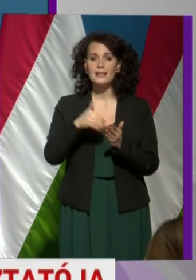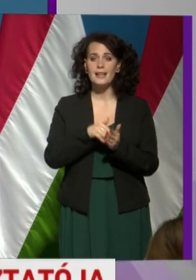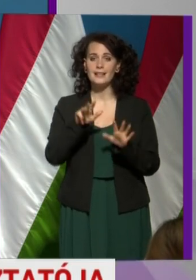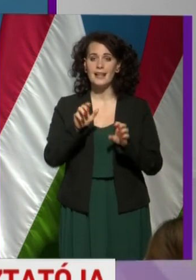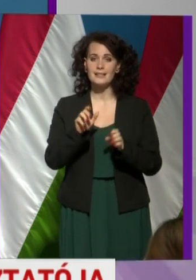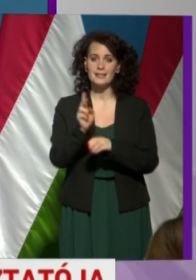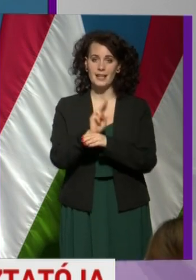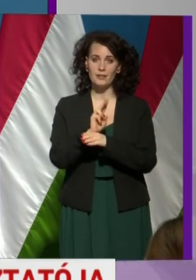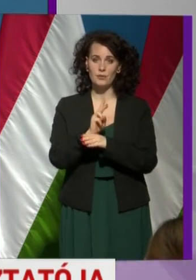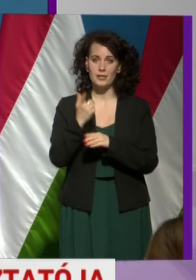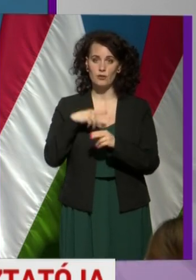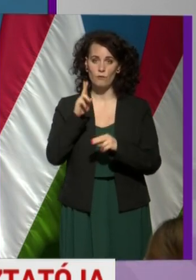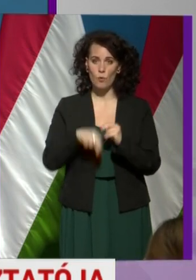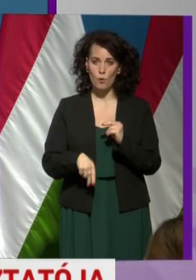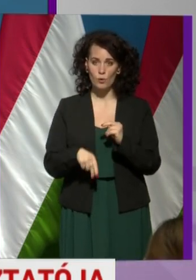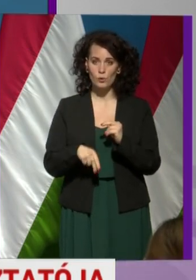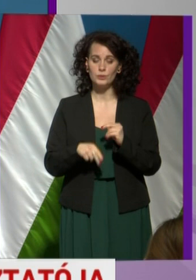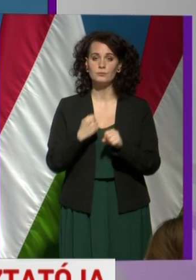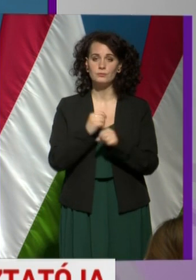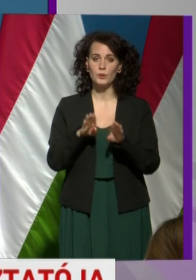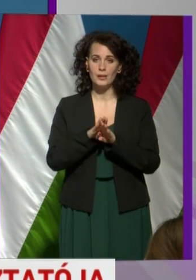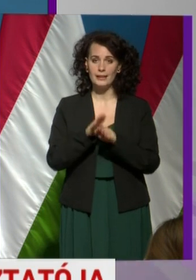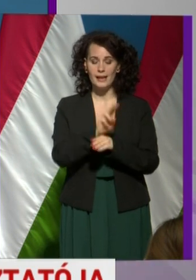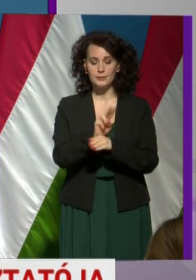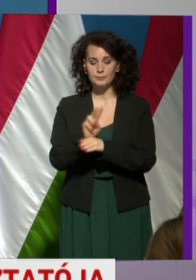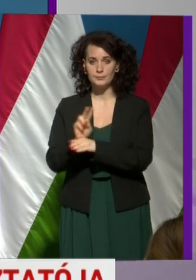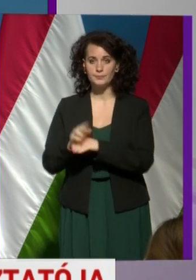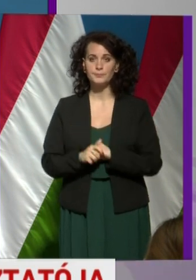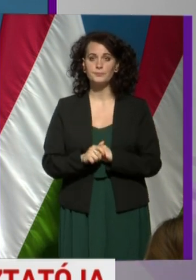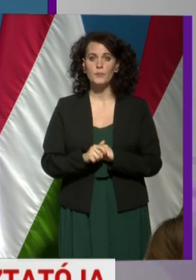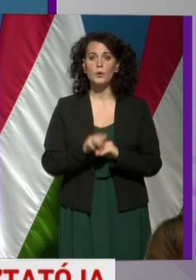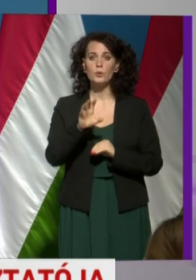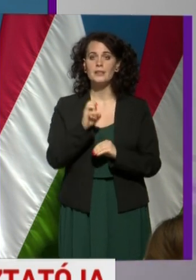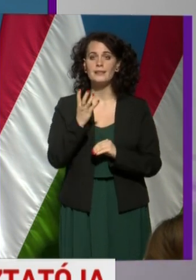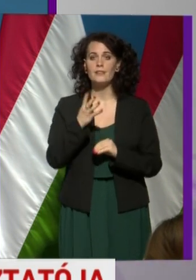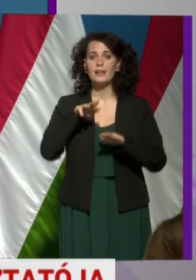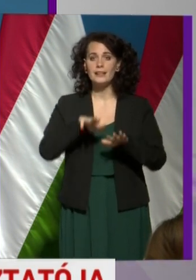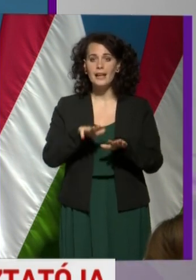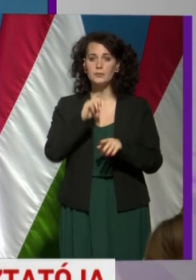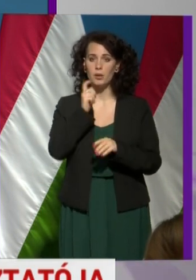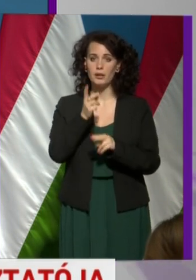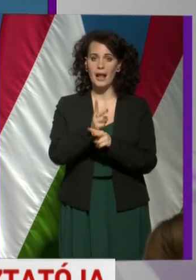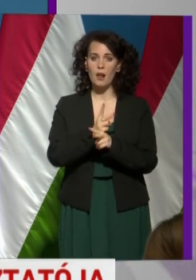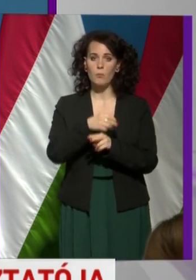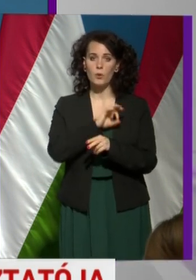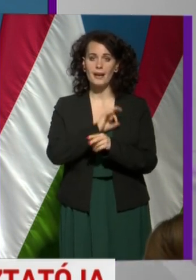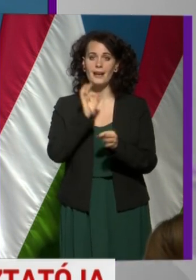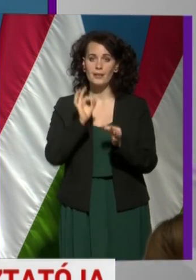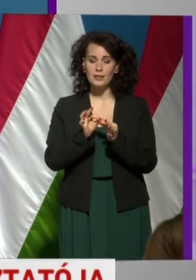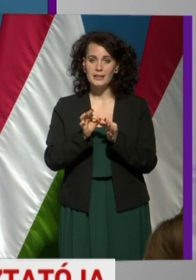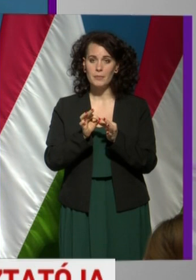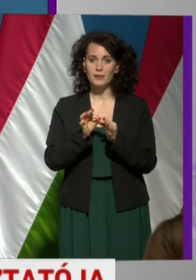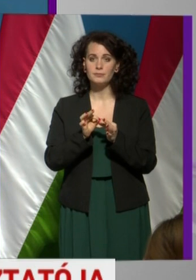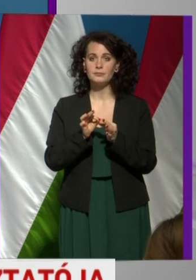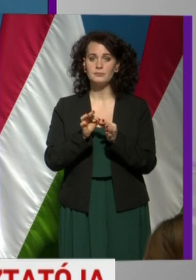35.905 ellenőrzést hajtottak végre kollégáim, és 549 magyar állampolgár esetében rendelték